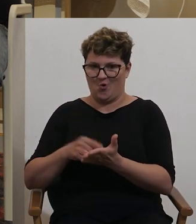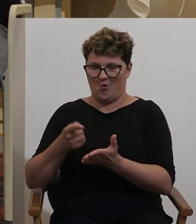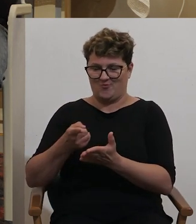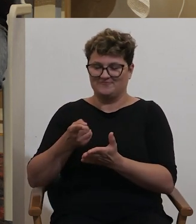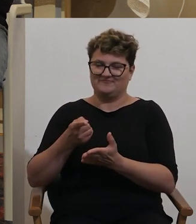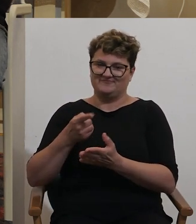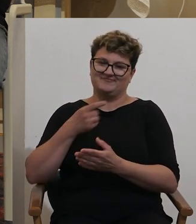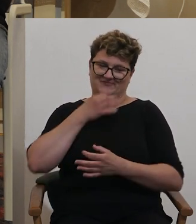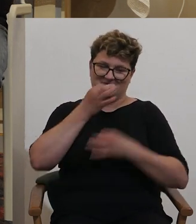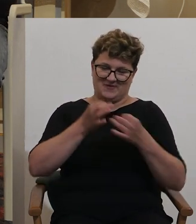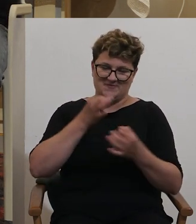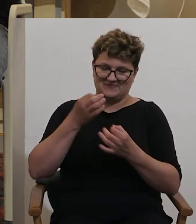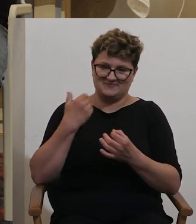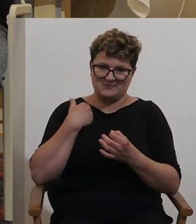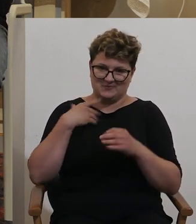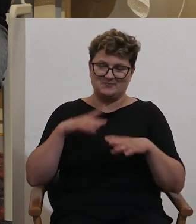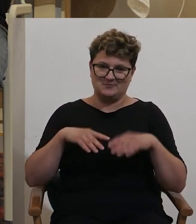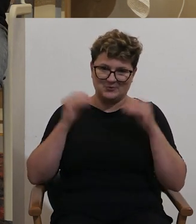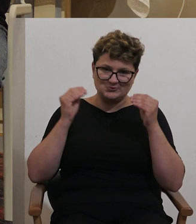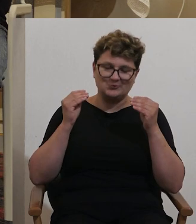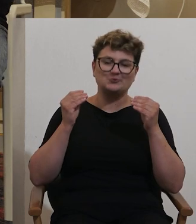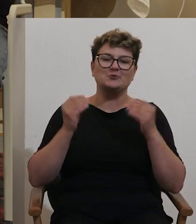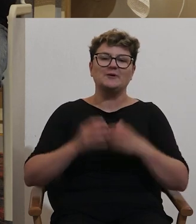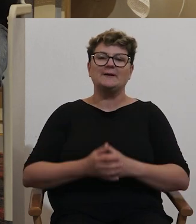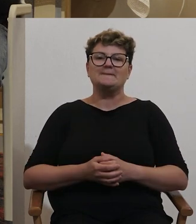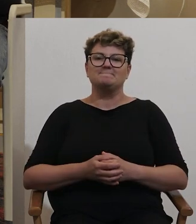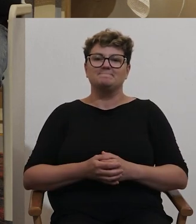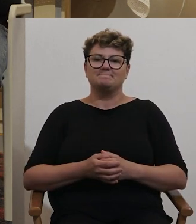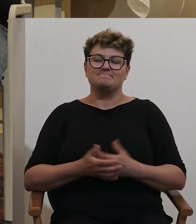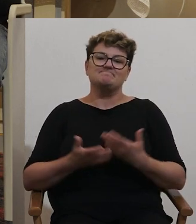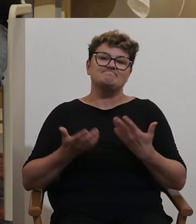o których mówiliśmy na początku.